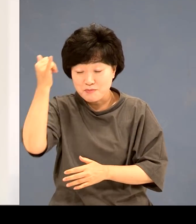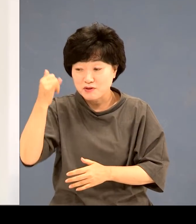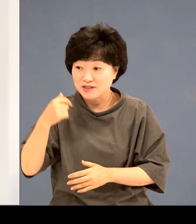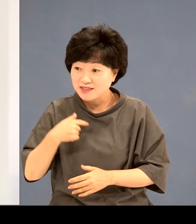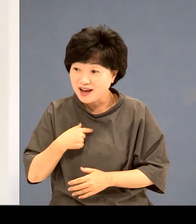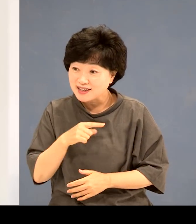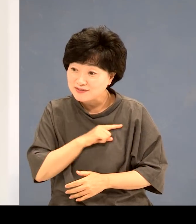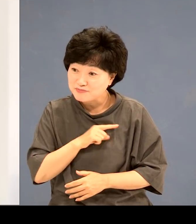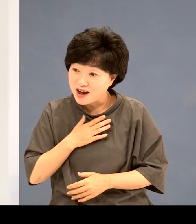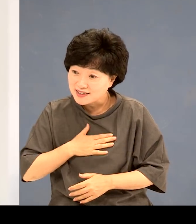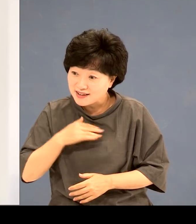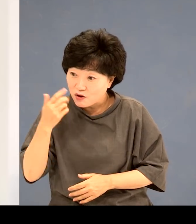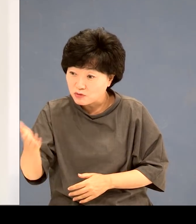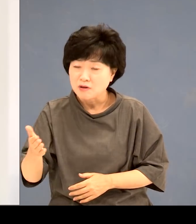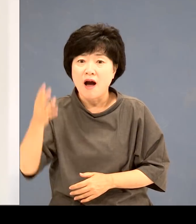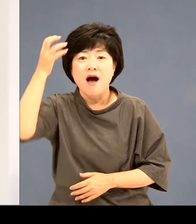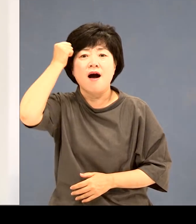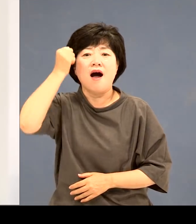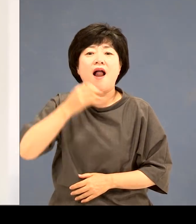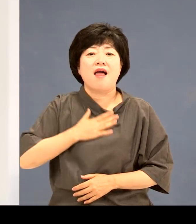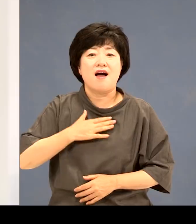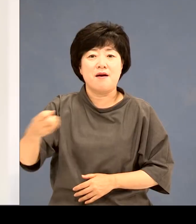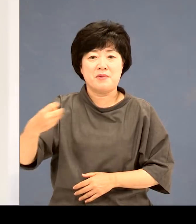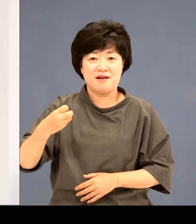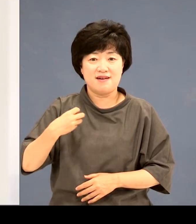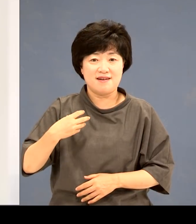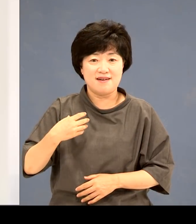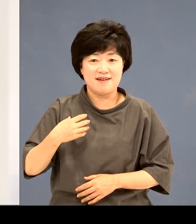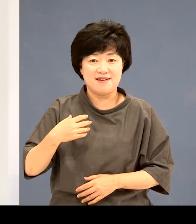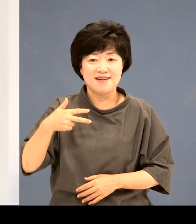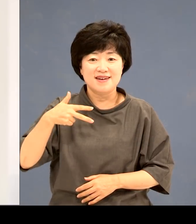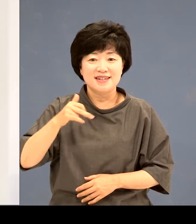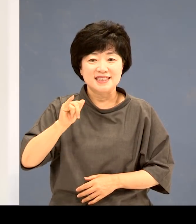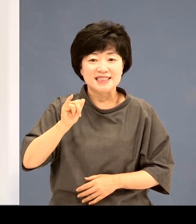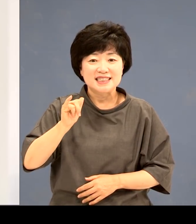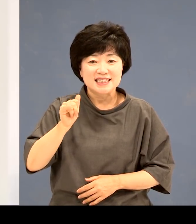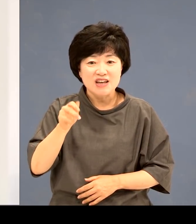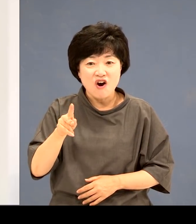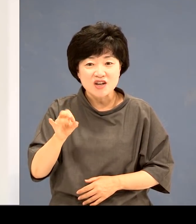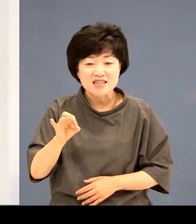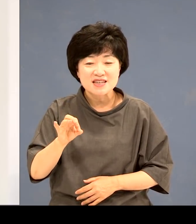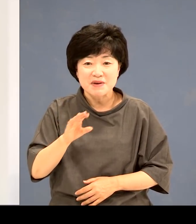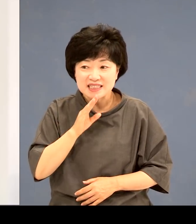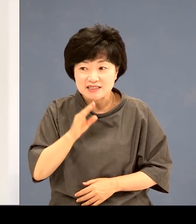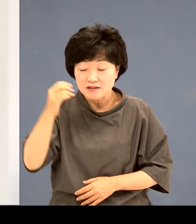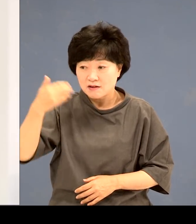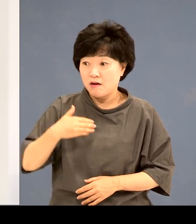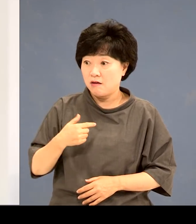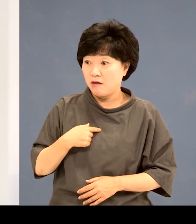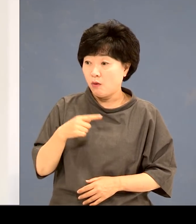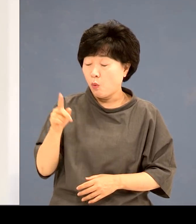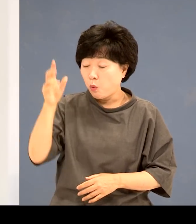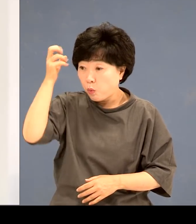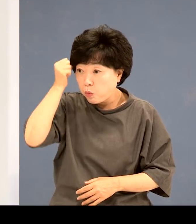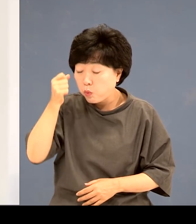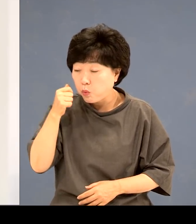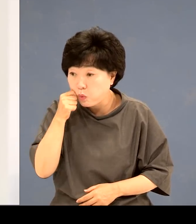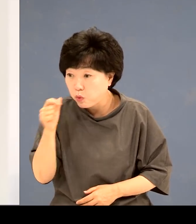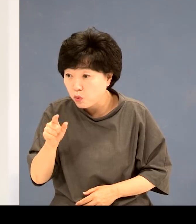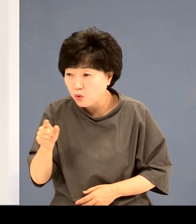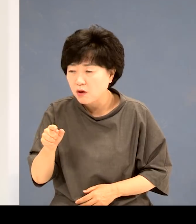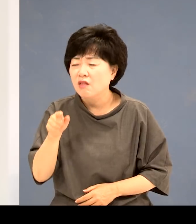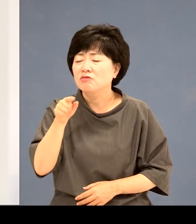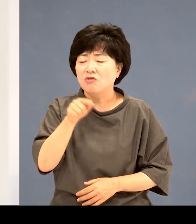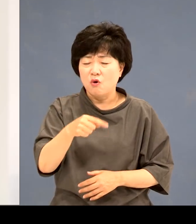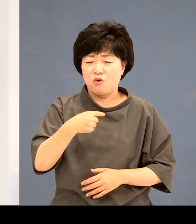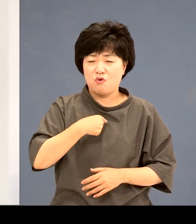뵀을 때에 네. 할머니 저 누군 줄 아세요? 그랬더니 아신다는 거예요. 지영이 맞지? 그래서 할머니 그거 어떻게 아세요? 했더니